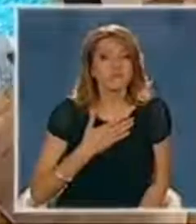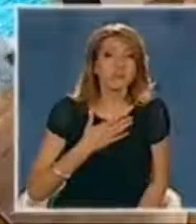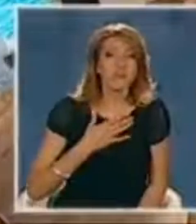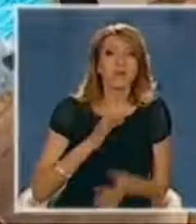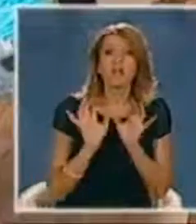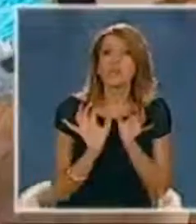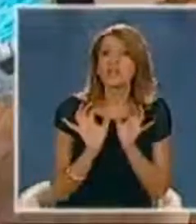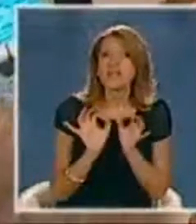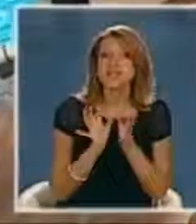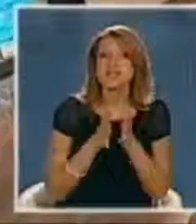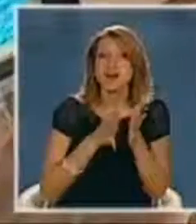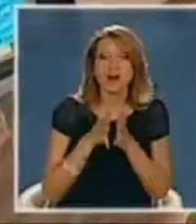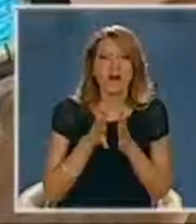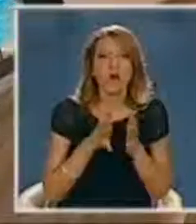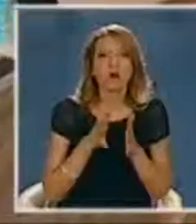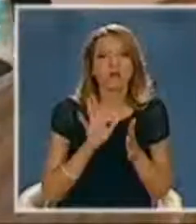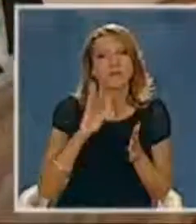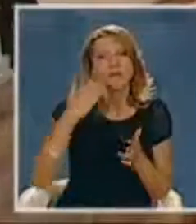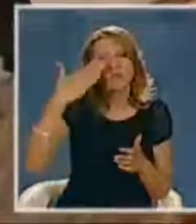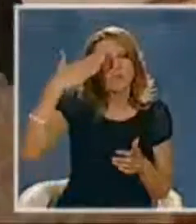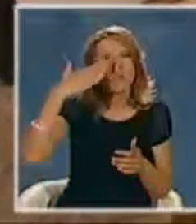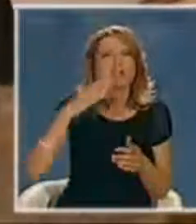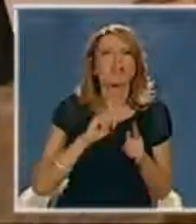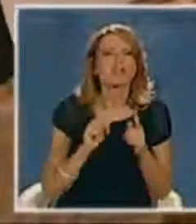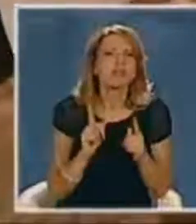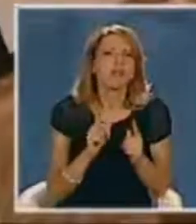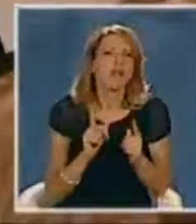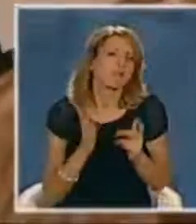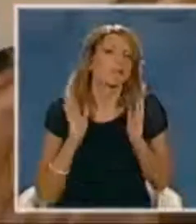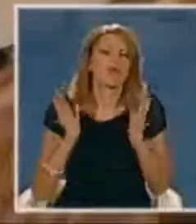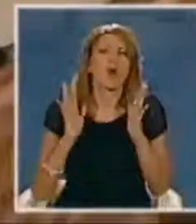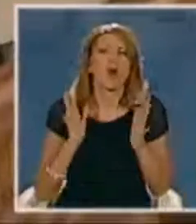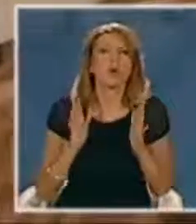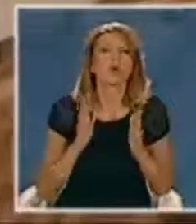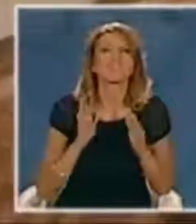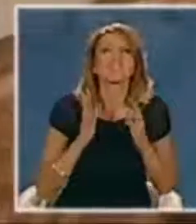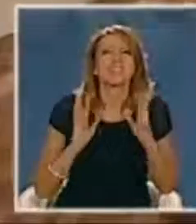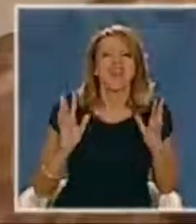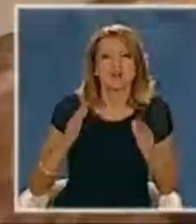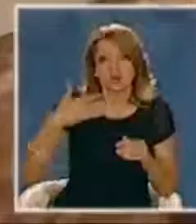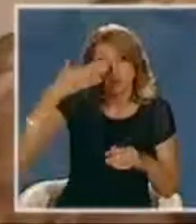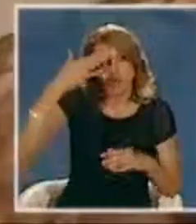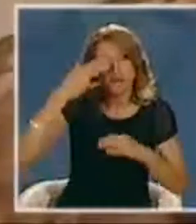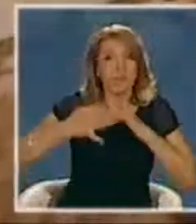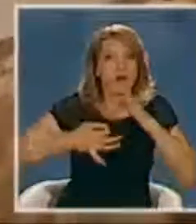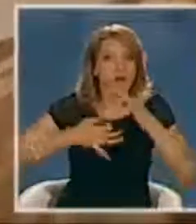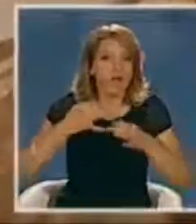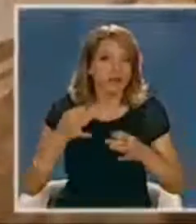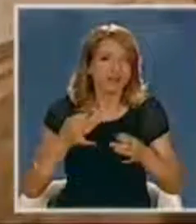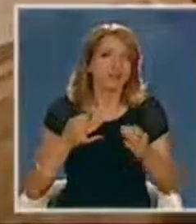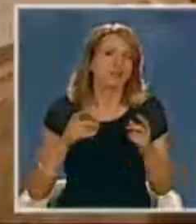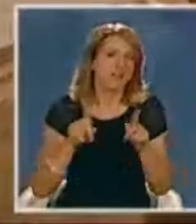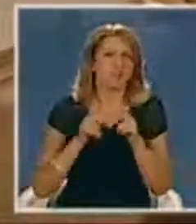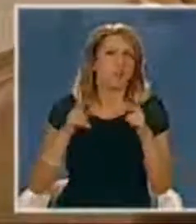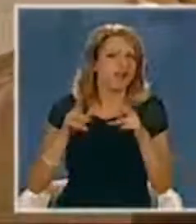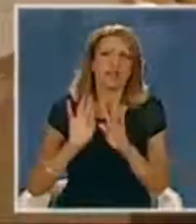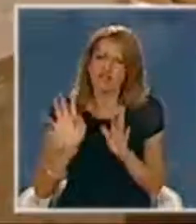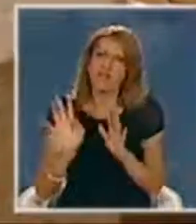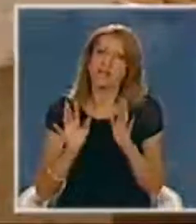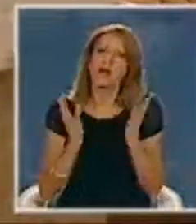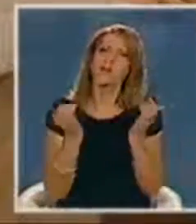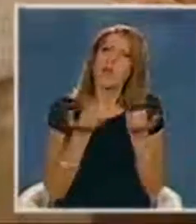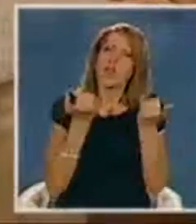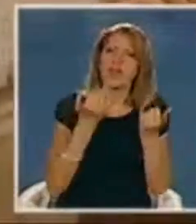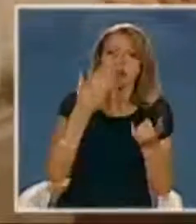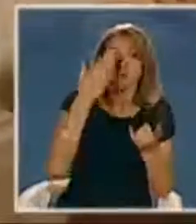хора с такива здравословни проблеми, които не са били чак толкова фатални, нали, да се очаква някакъв фатален край при тези хора, но